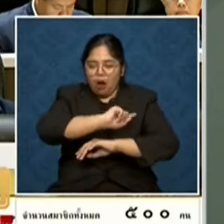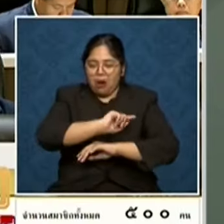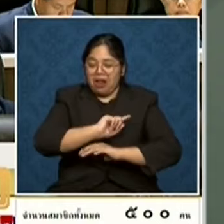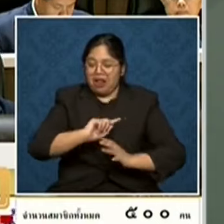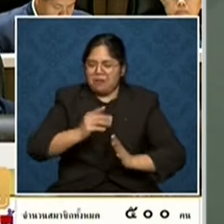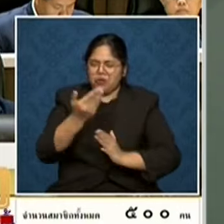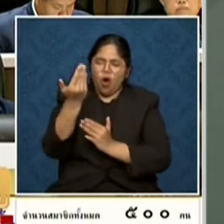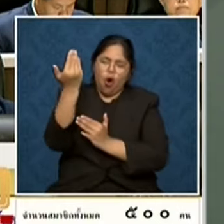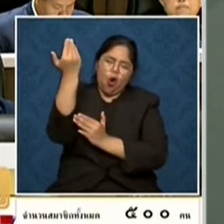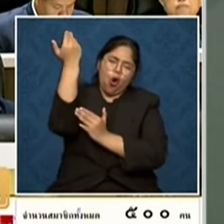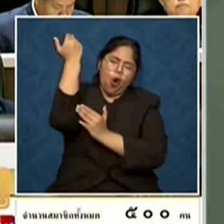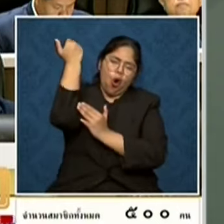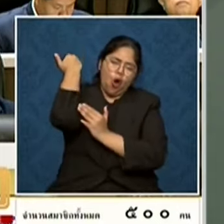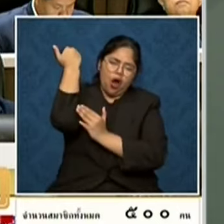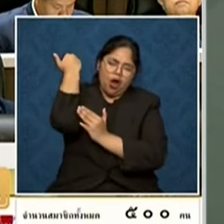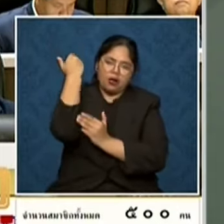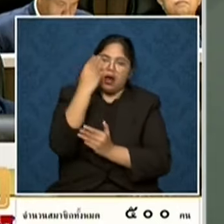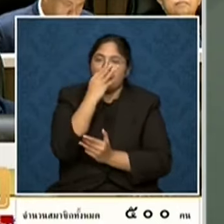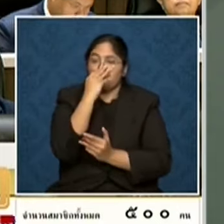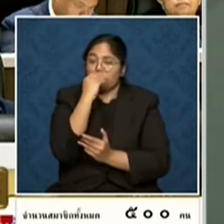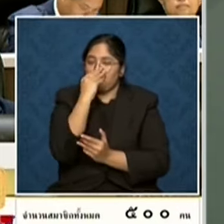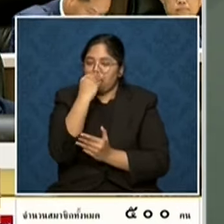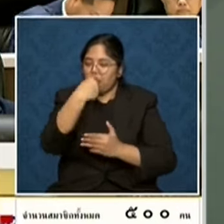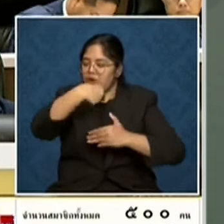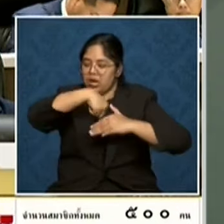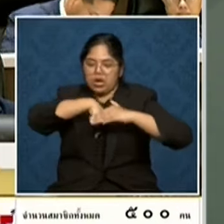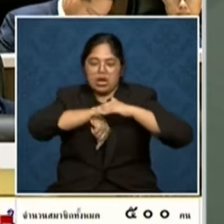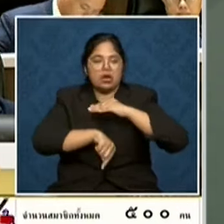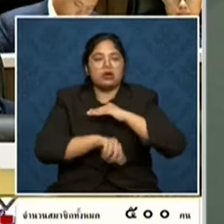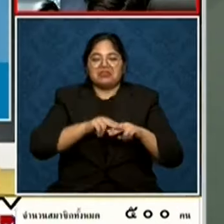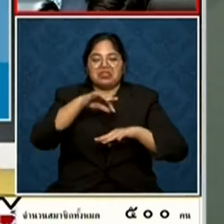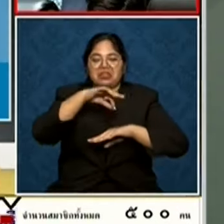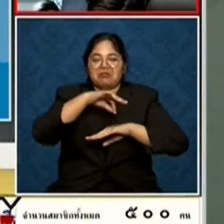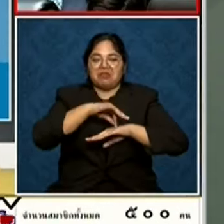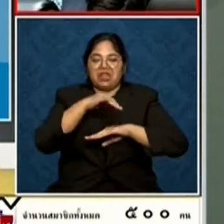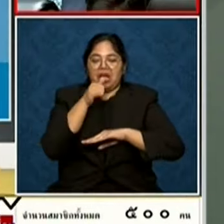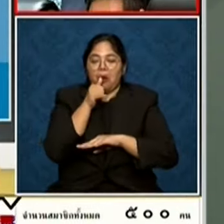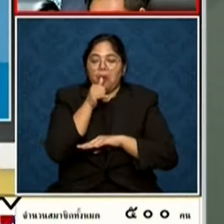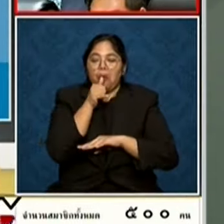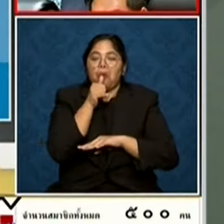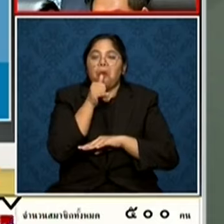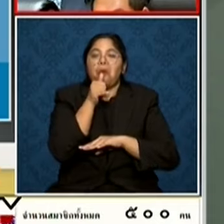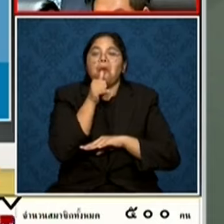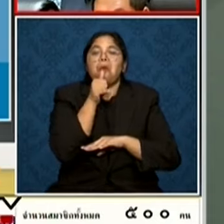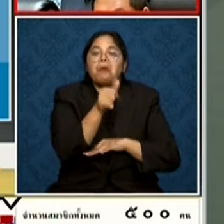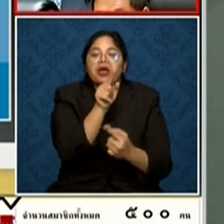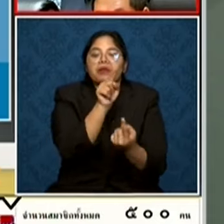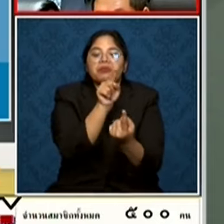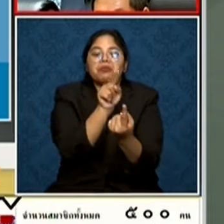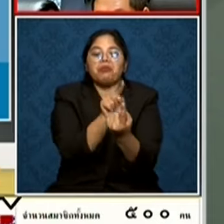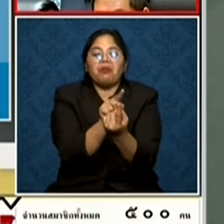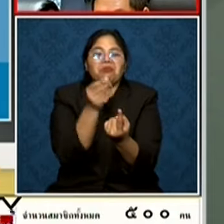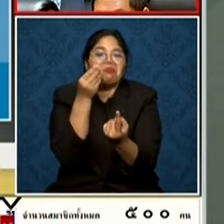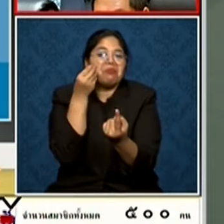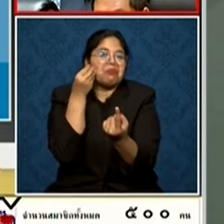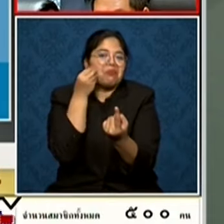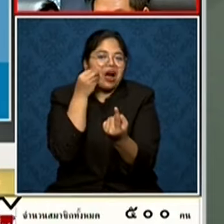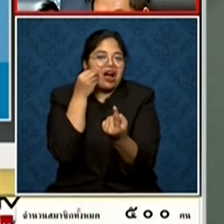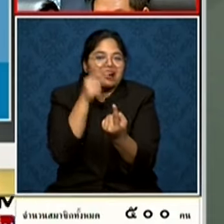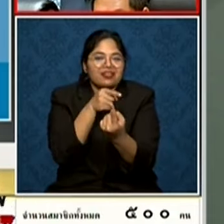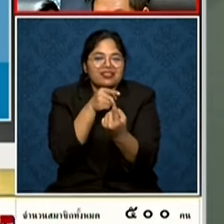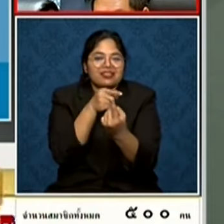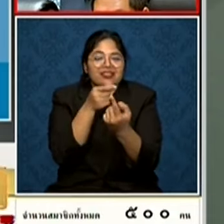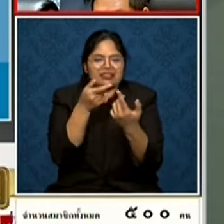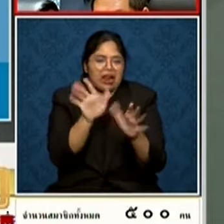เห็นความสำคัญตั้งแต่ประเด็นเชิงนโยบายประเด็นในเชิงโครงสร้างนะครับแล้วก็วิธีการนำเสนอของฝ่ายค้